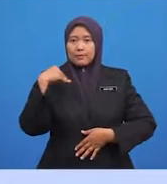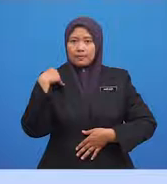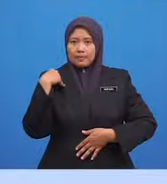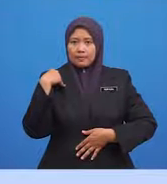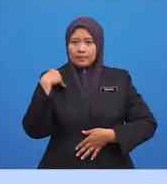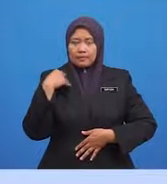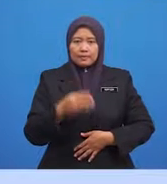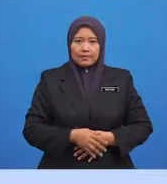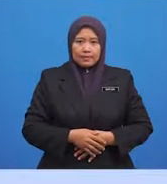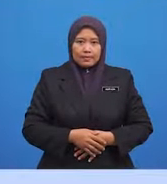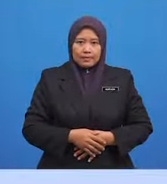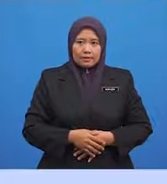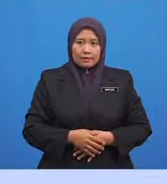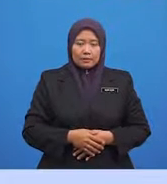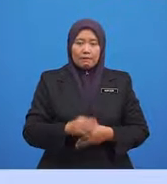bekas menyimpan alat tulis.